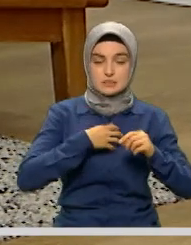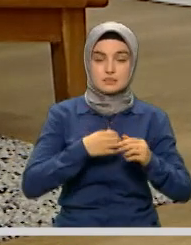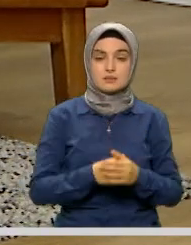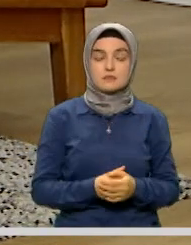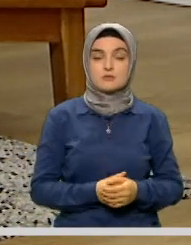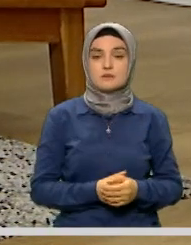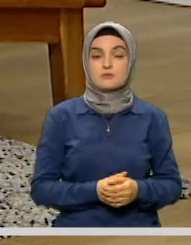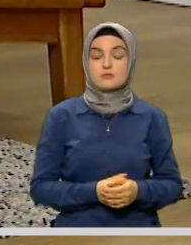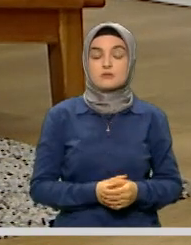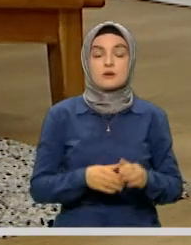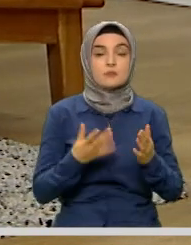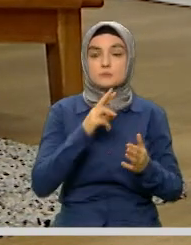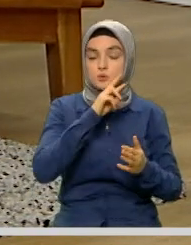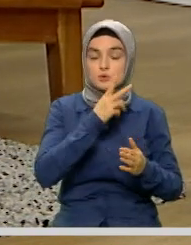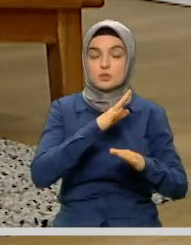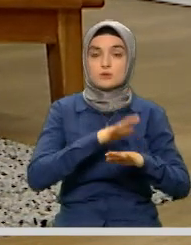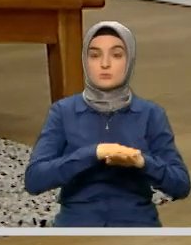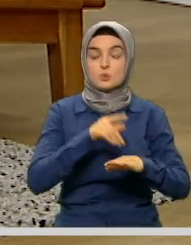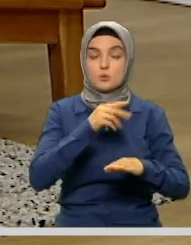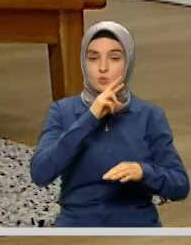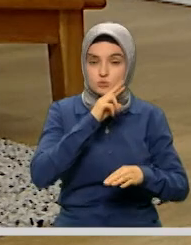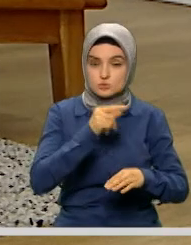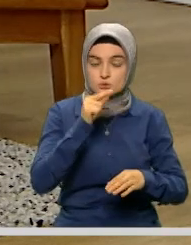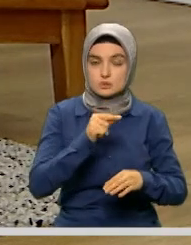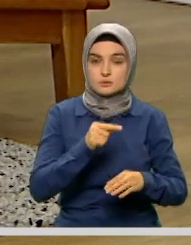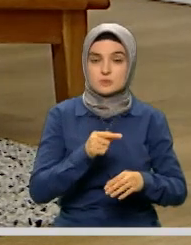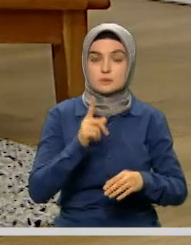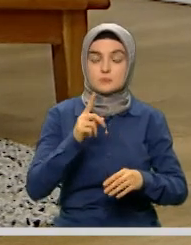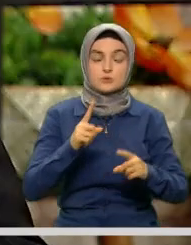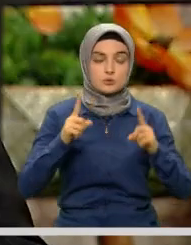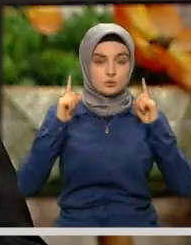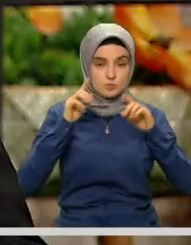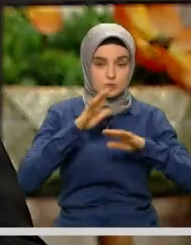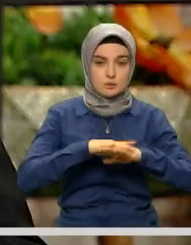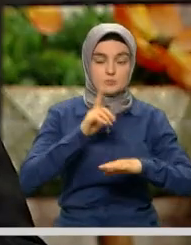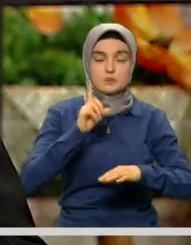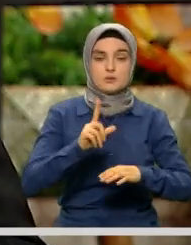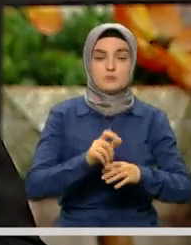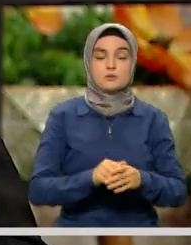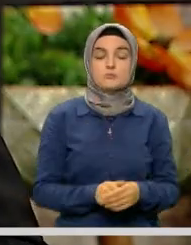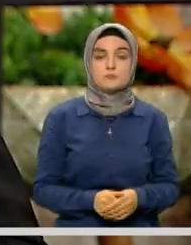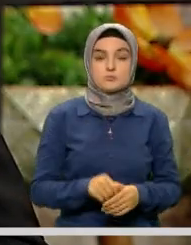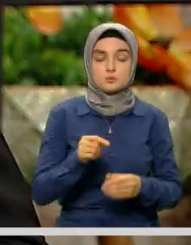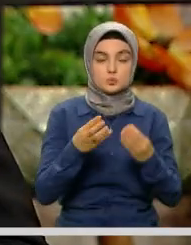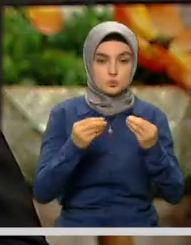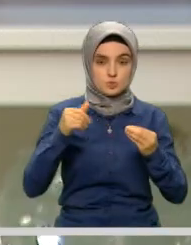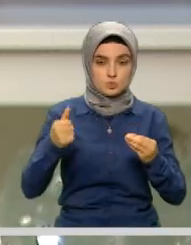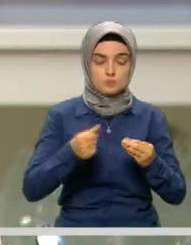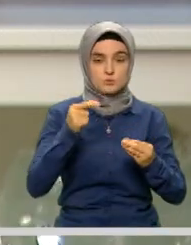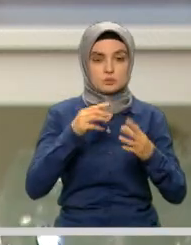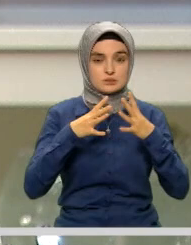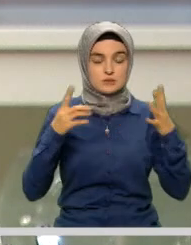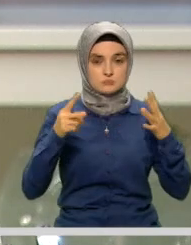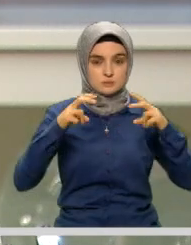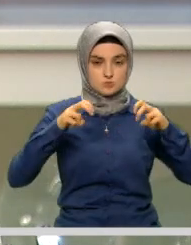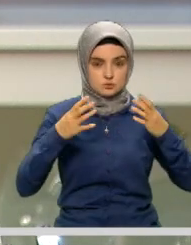Yani hangi günahı işlediyseniz o günahın cinsinden bir tevbe yapmak. Yani bu çok önemli aslında. Peki Harun Hocam, buraya geleceğiz. Burası geniş bir